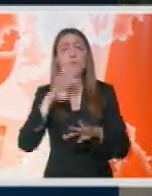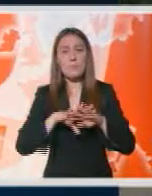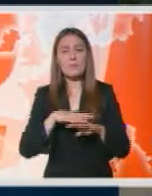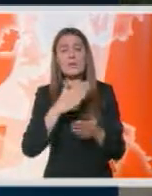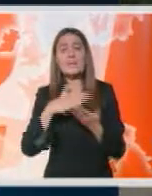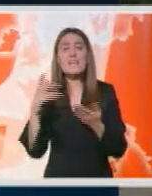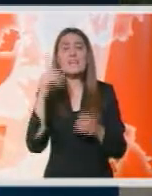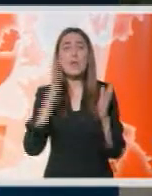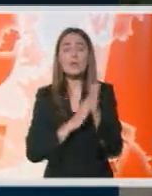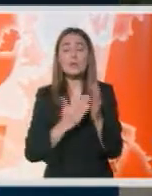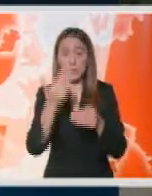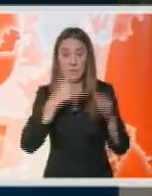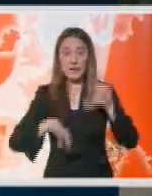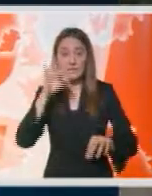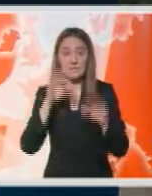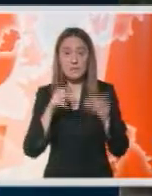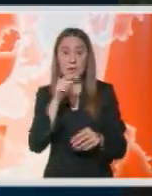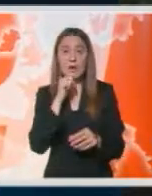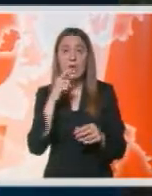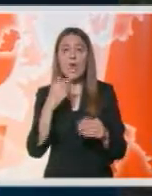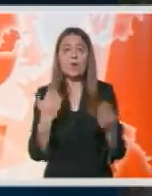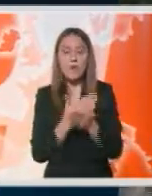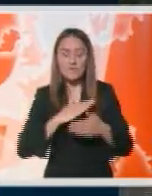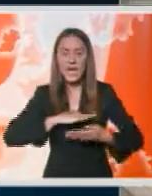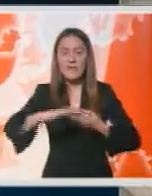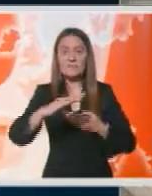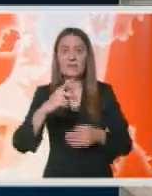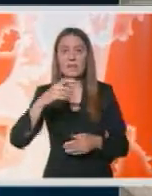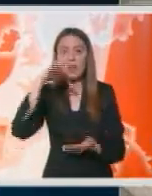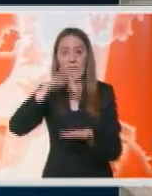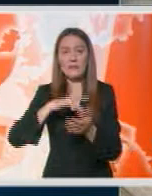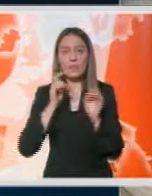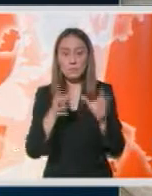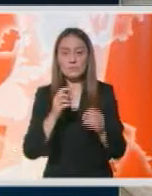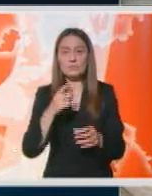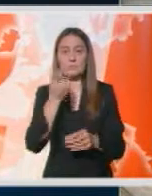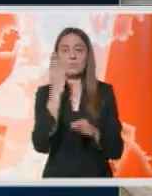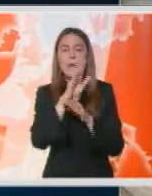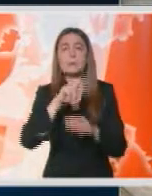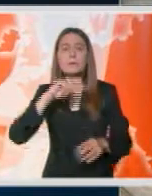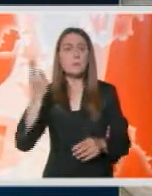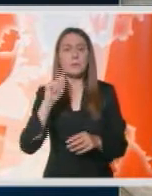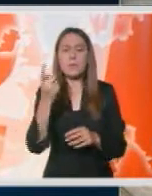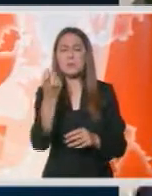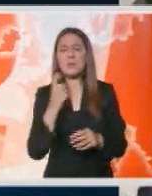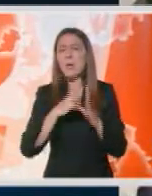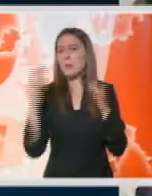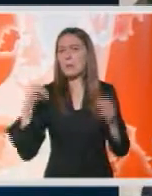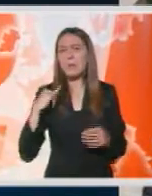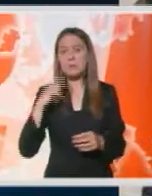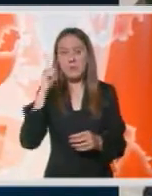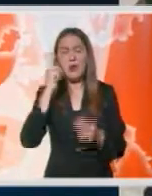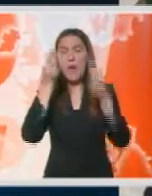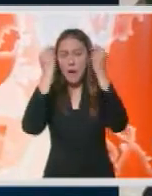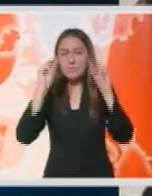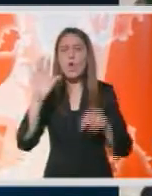Severna Mitrovica je u toku predizborne kampanje dobila nov asfalt u glavnoj ulici. Nastupi stranaka za sada ne izazivaju veliku pažnju građana.